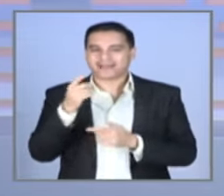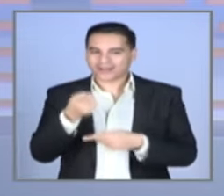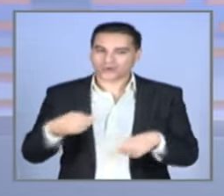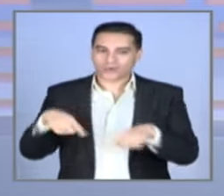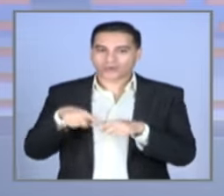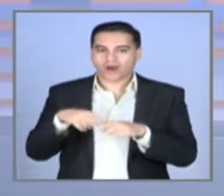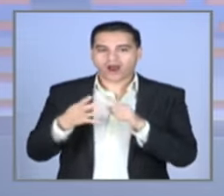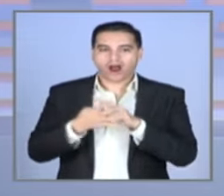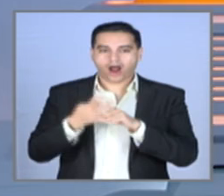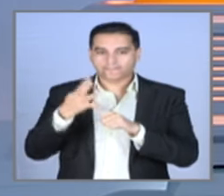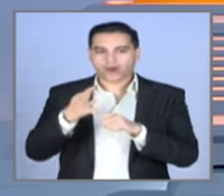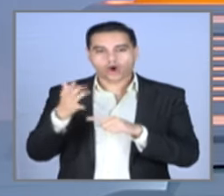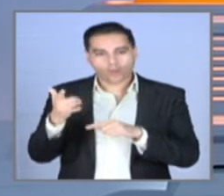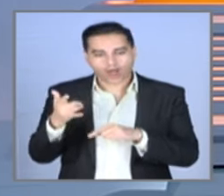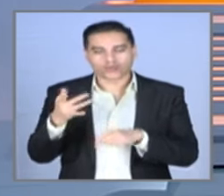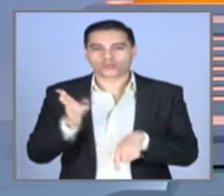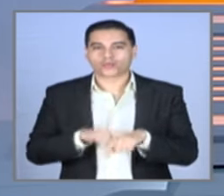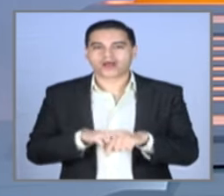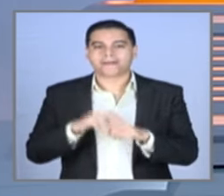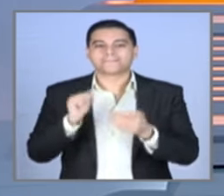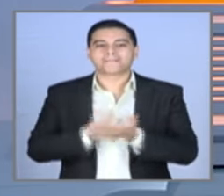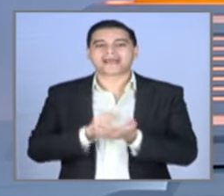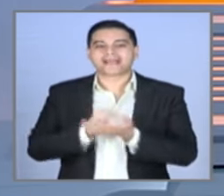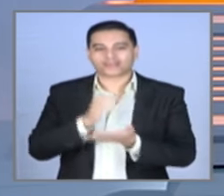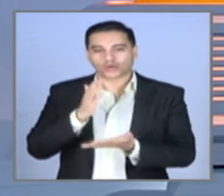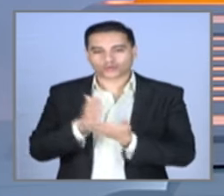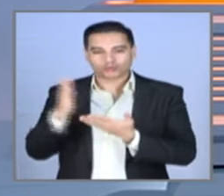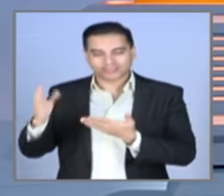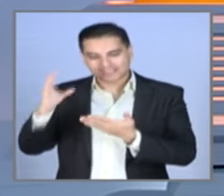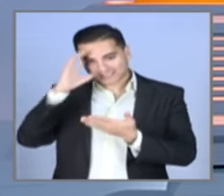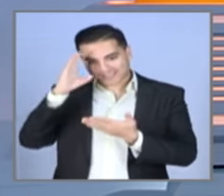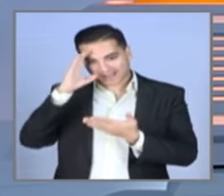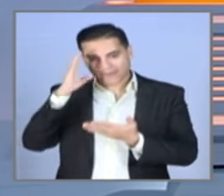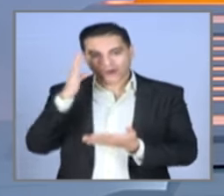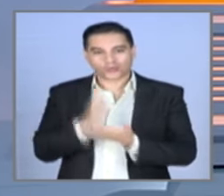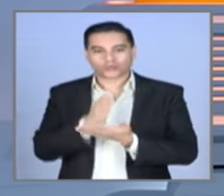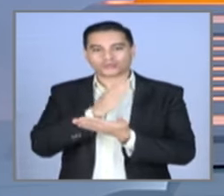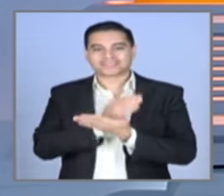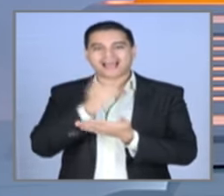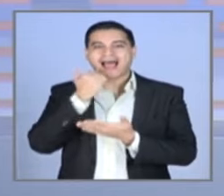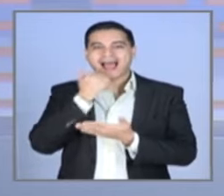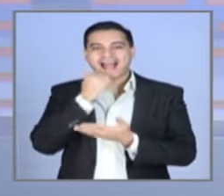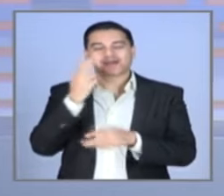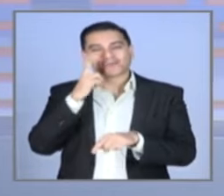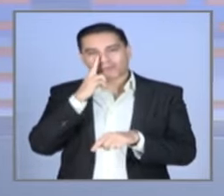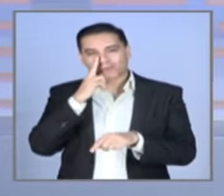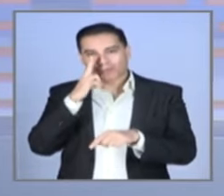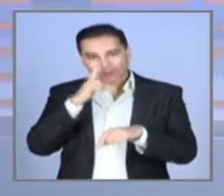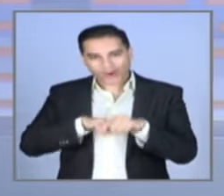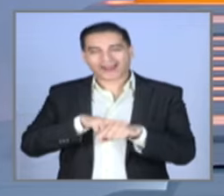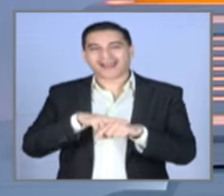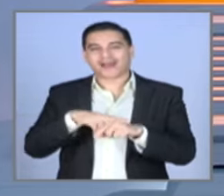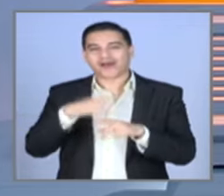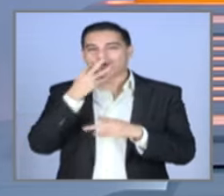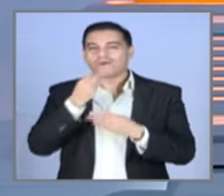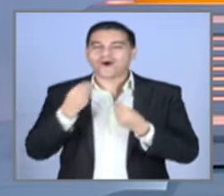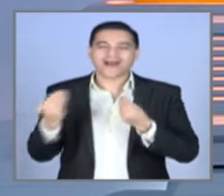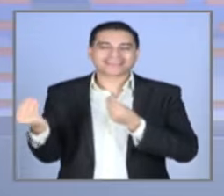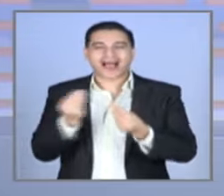تبقوا اربع اخوات، البيت مقسوم، تتفرجوا مع بعض، بيدي روح، وعندكم روح حلوه، دي مهمه جدا. الحمد